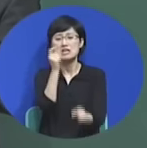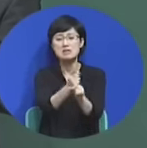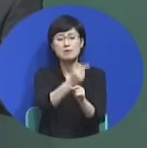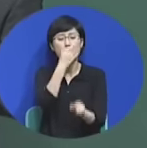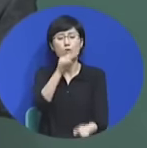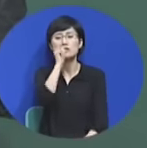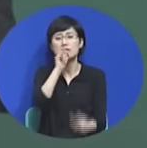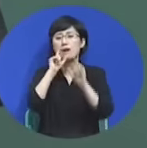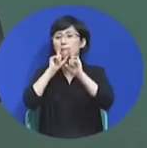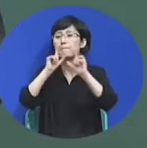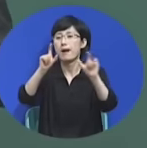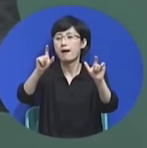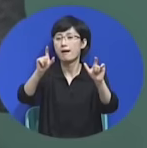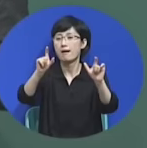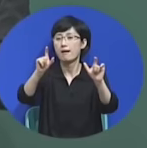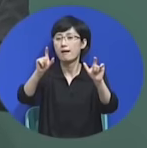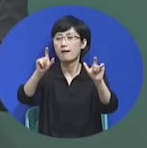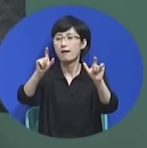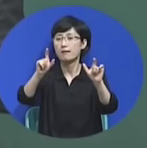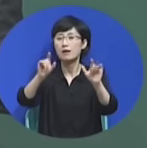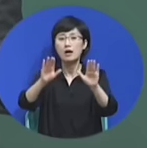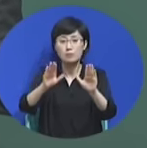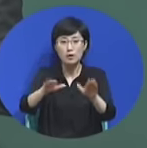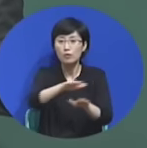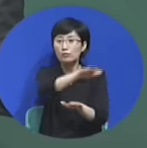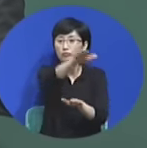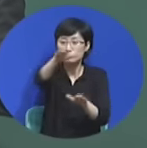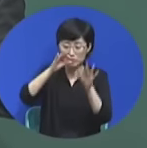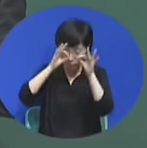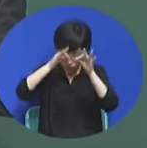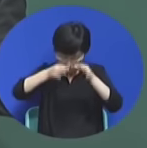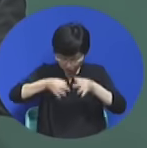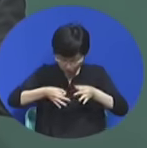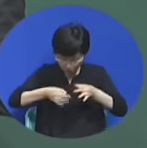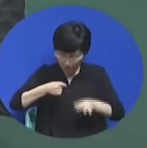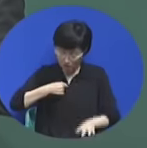是在耶稣的口中在宣布福分。 그럼 여러분은 어떤 자입니까? 복이 있는 자가 되는 거죠.